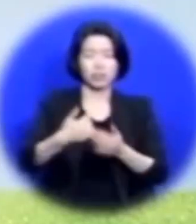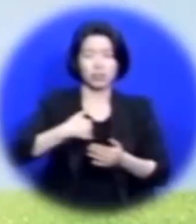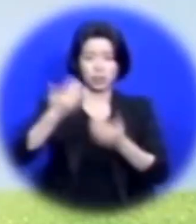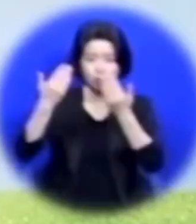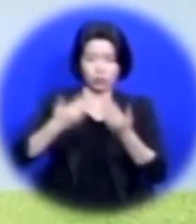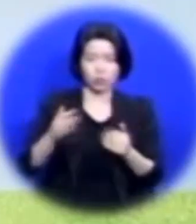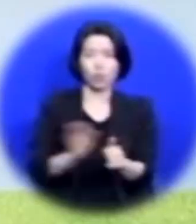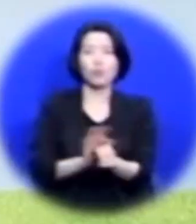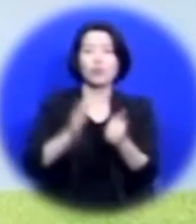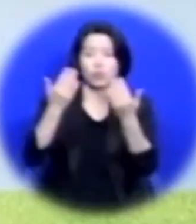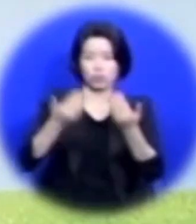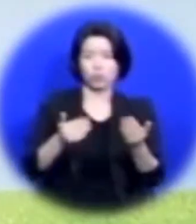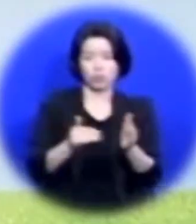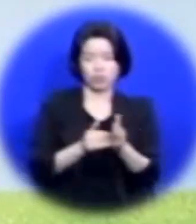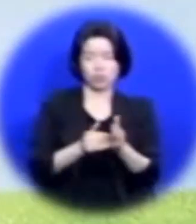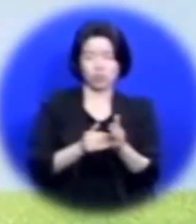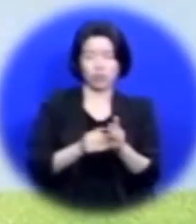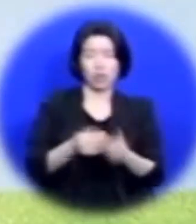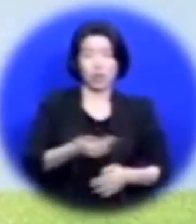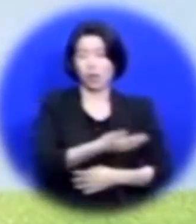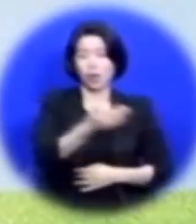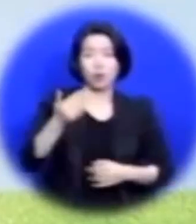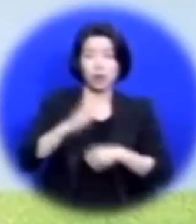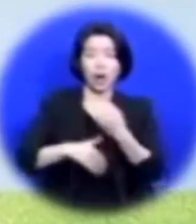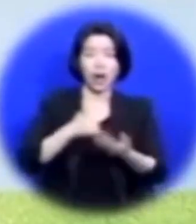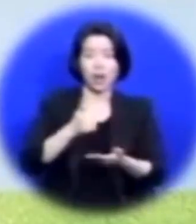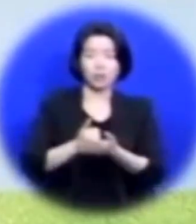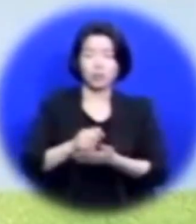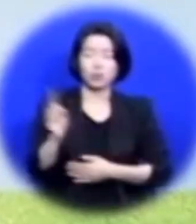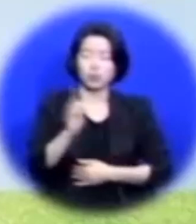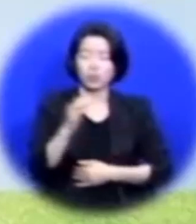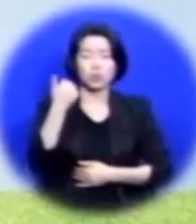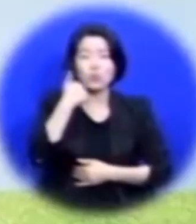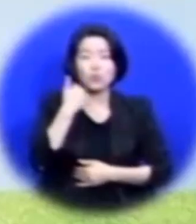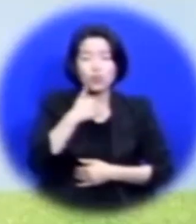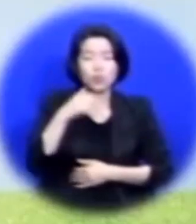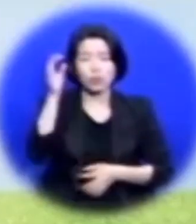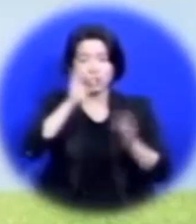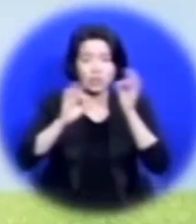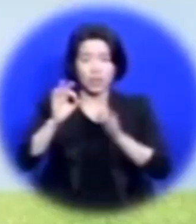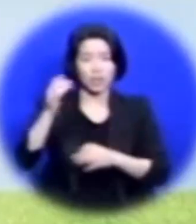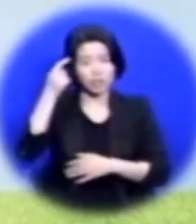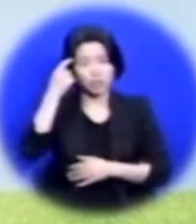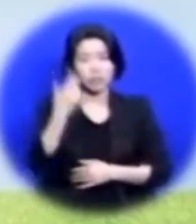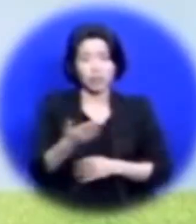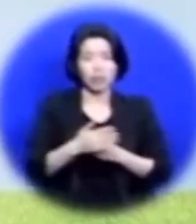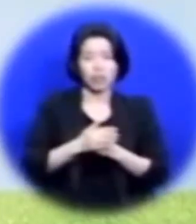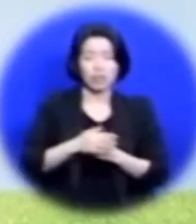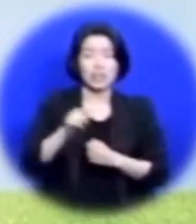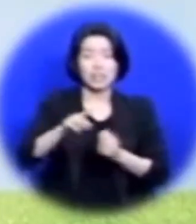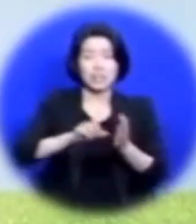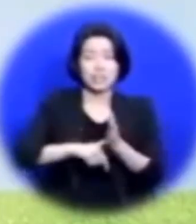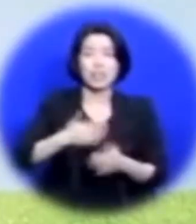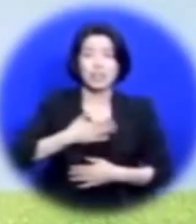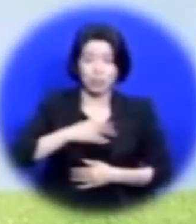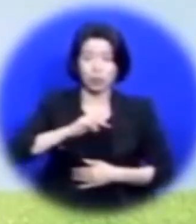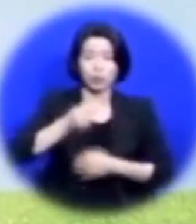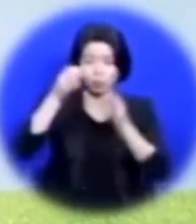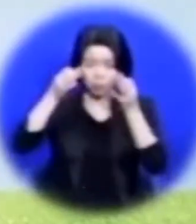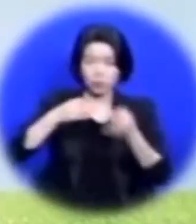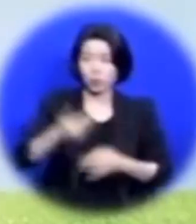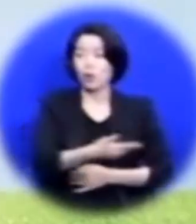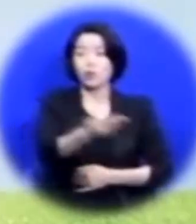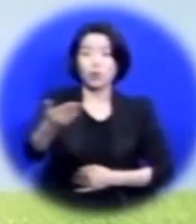주셨어요 여러분 하나님의 도대체 누구를 찾으시고 계세요 이 시간에 저도 보시고 여러분들도